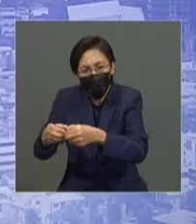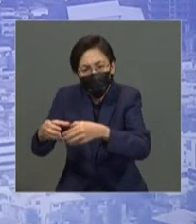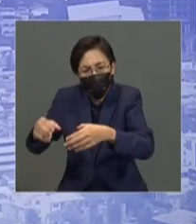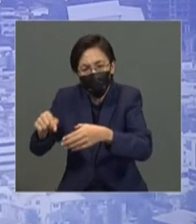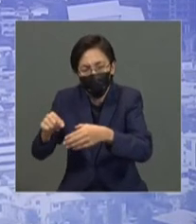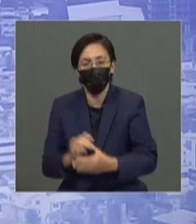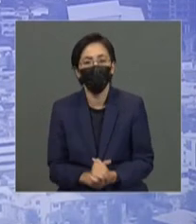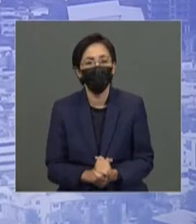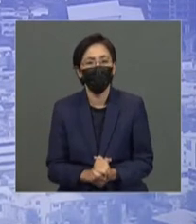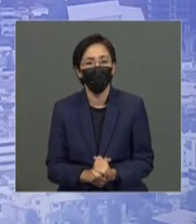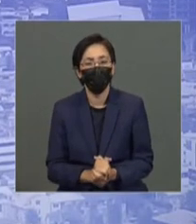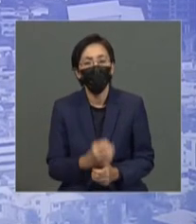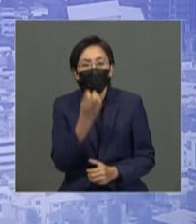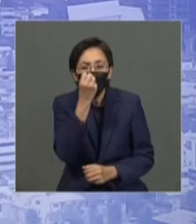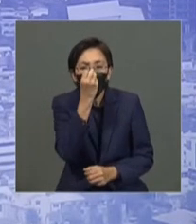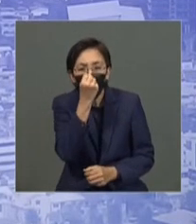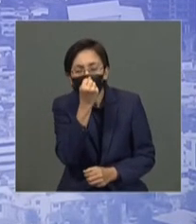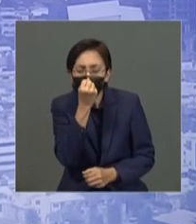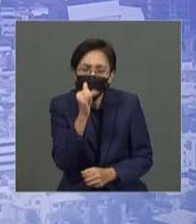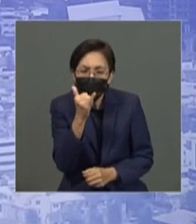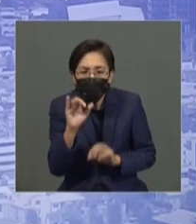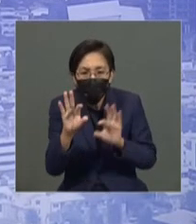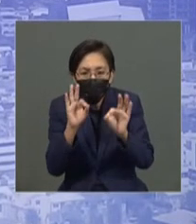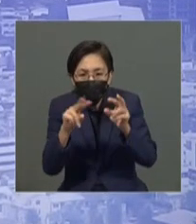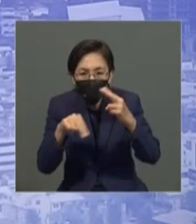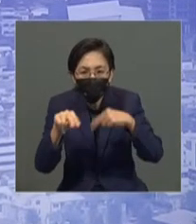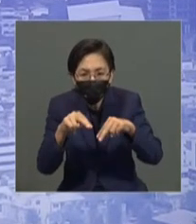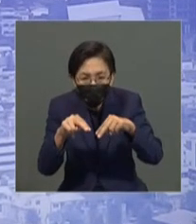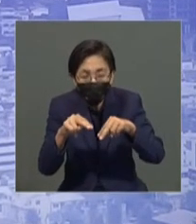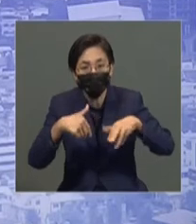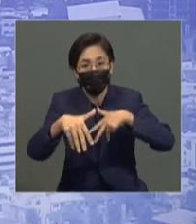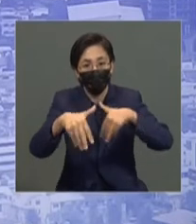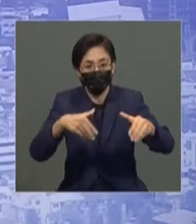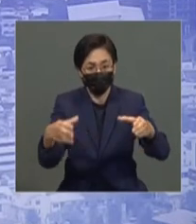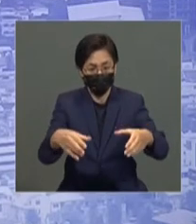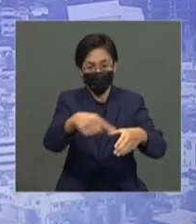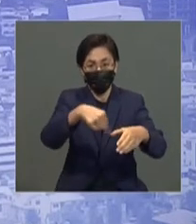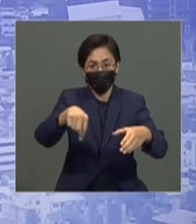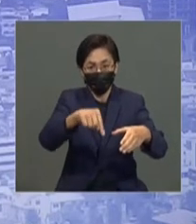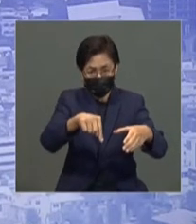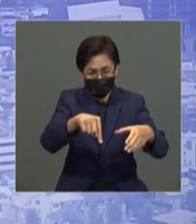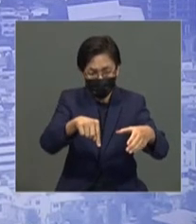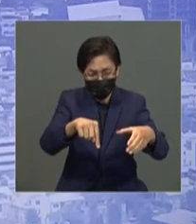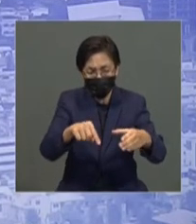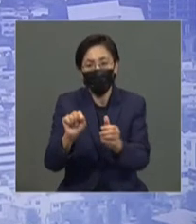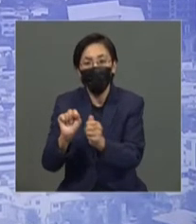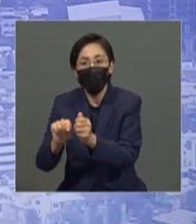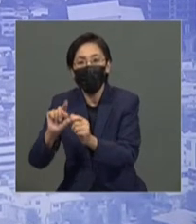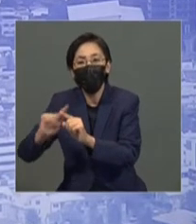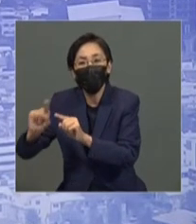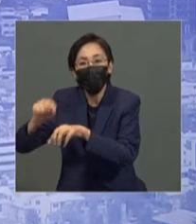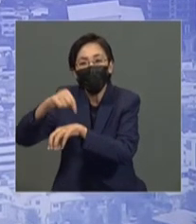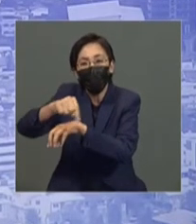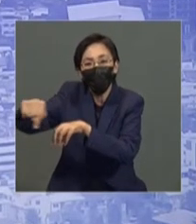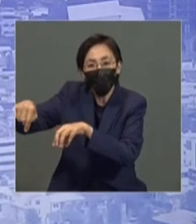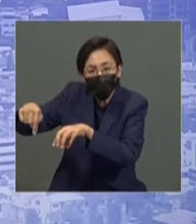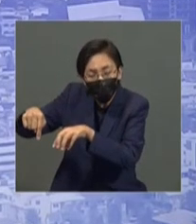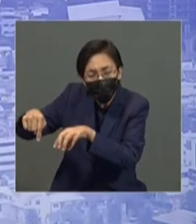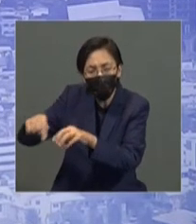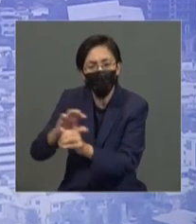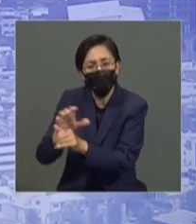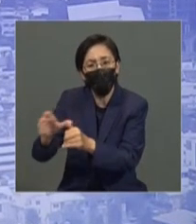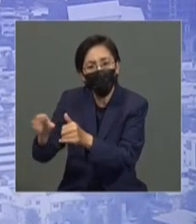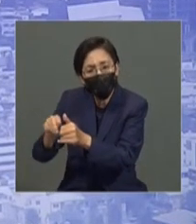และยังมีการสุ่มตรวจนอกจากชุมชนที่เป็นคลัสเตอร์ใหญ่นะคะเขตอื่นๆที่ยังไม่มีรายงาน